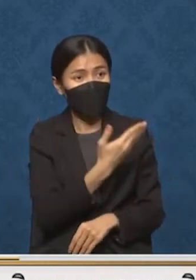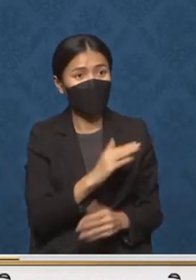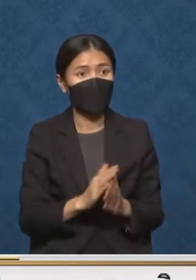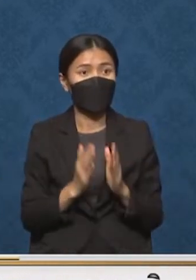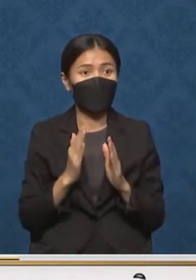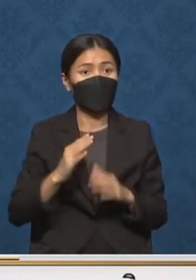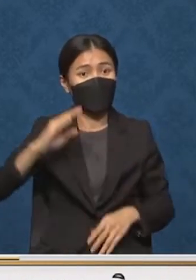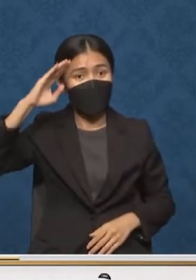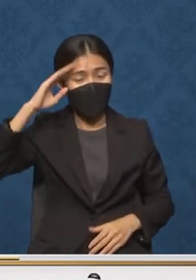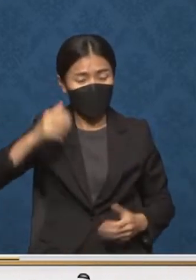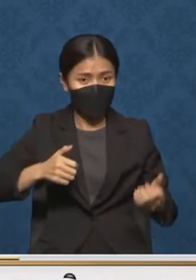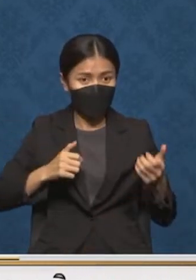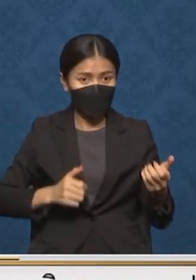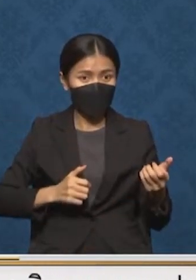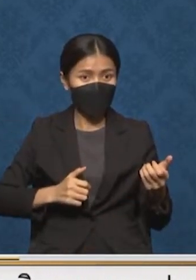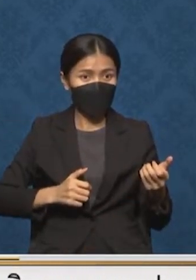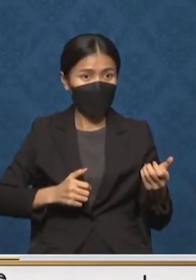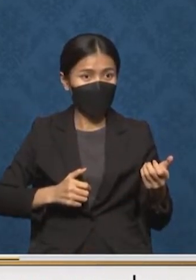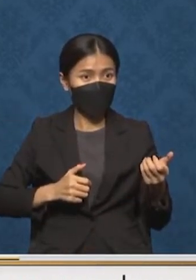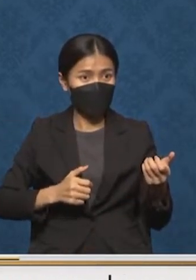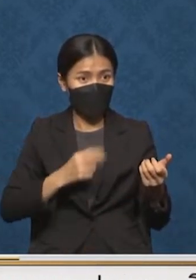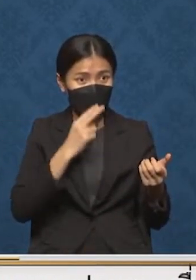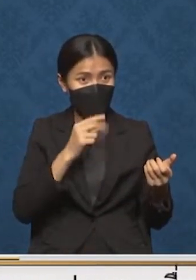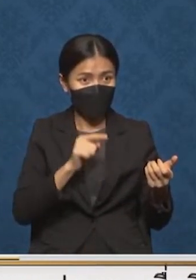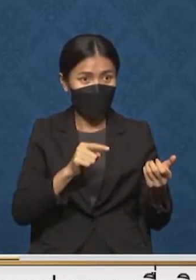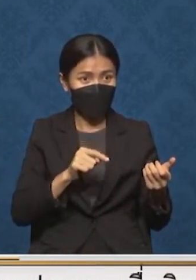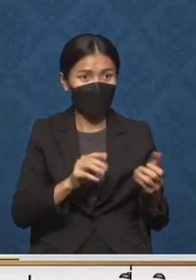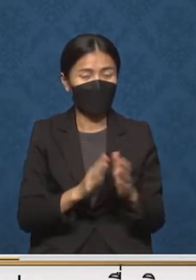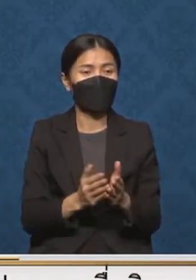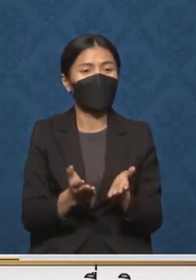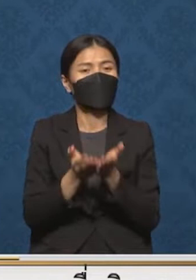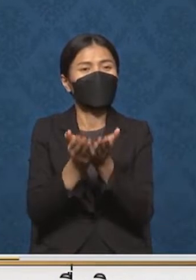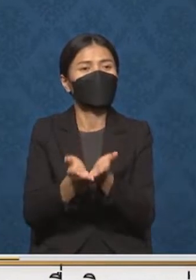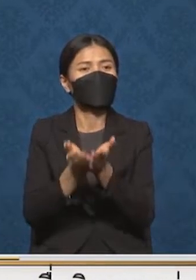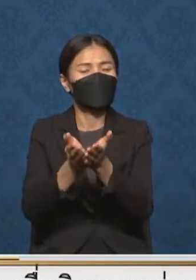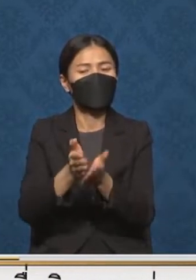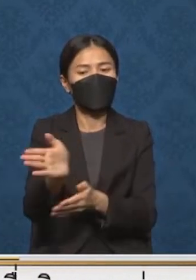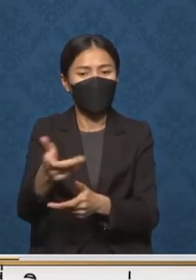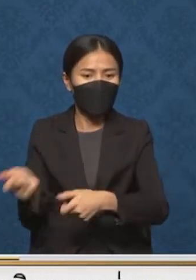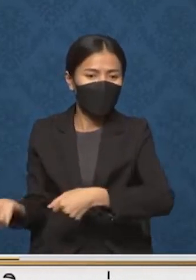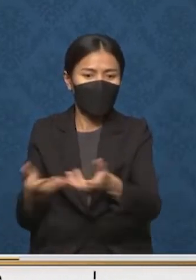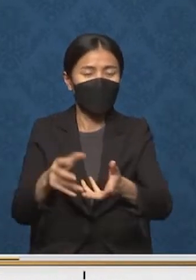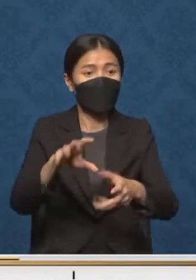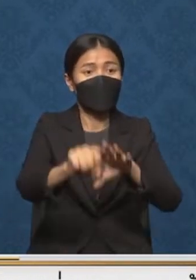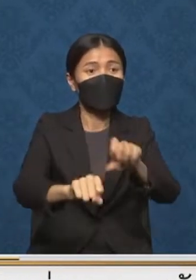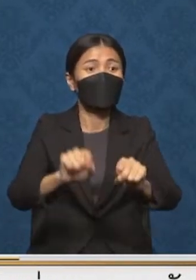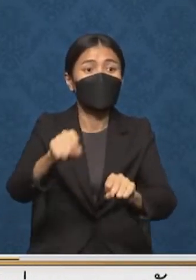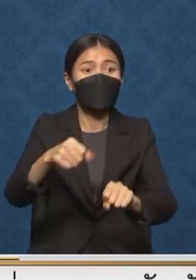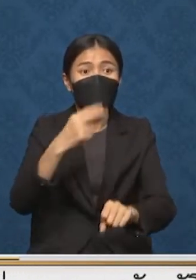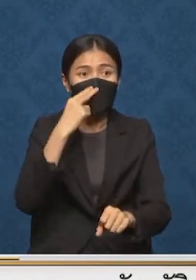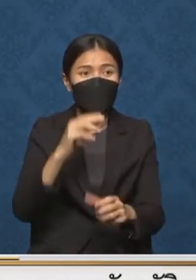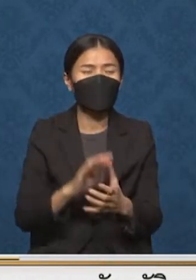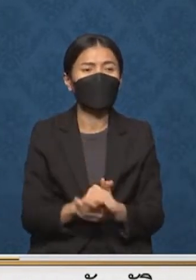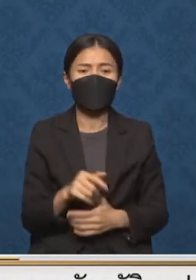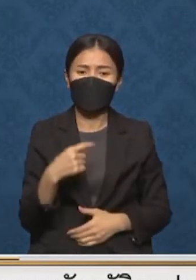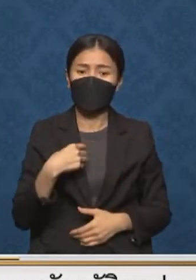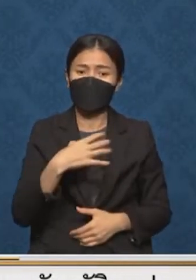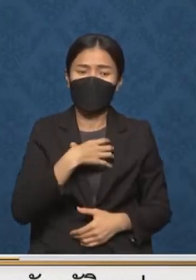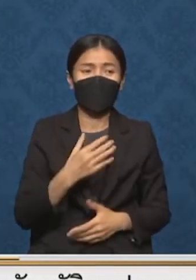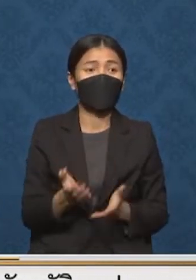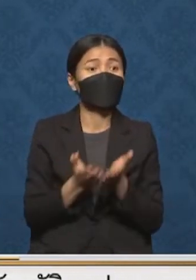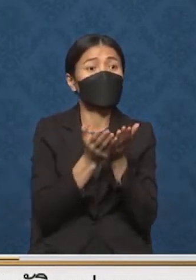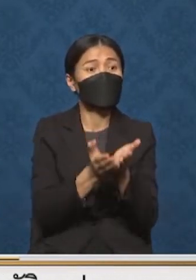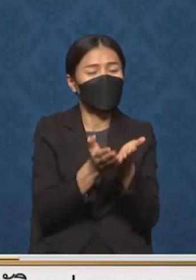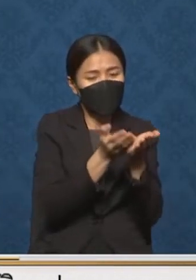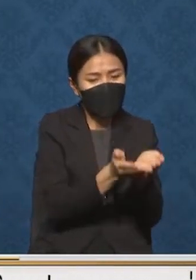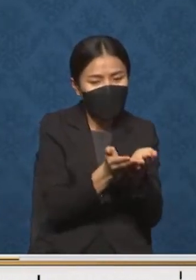แล้็ไปจดการเรื่องปญหาประมงหน่วยงานน้ใหม่มพธกิหน้าที่เดียวเลยคือการลจำนวเรืประมให้ได้มากทสุ เทาทจะปลาบ